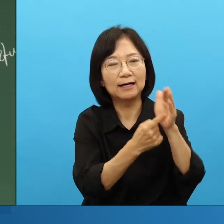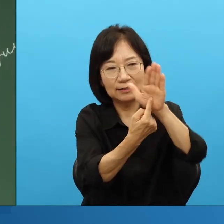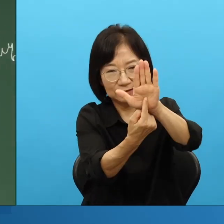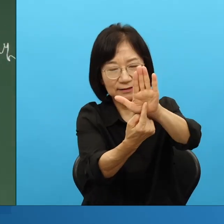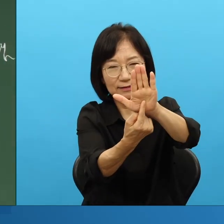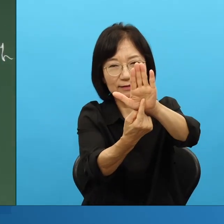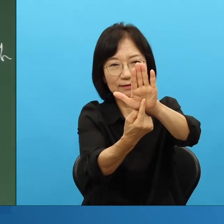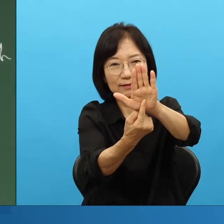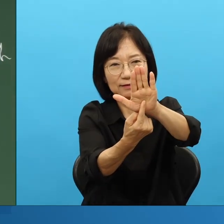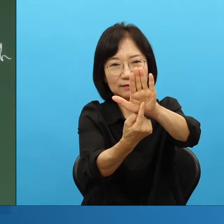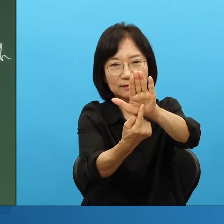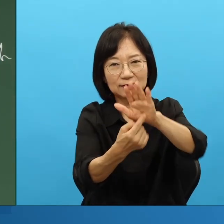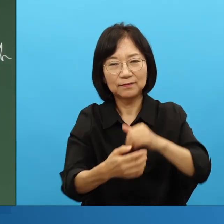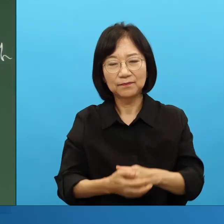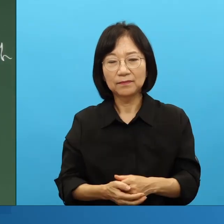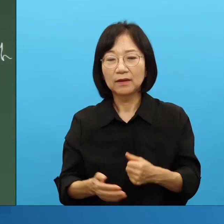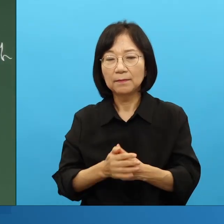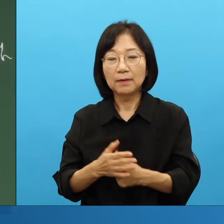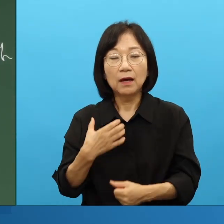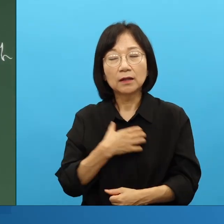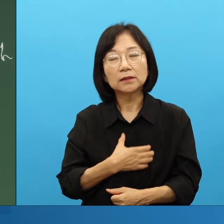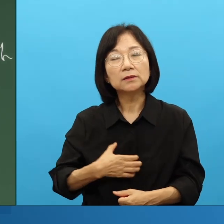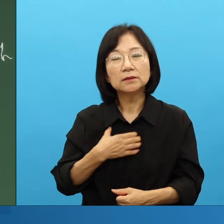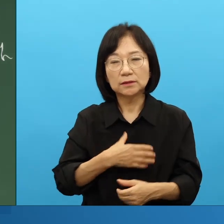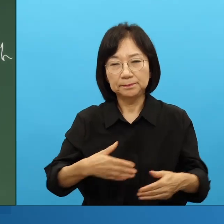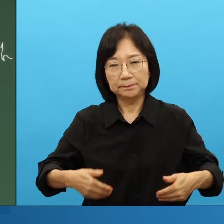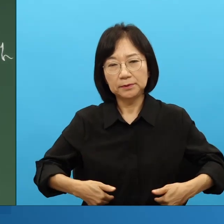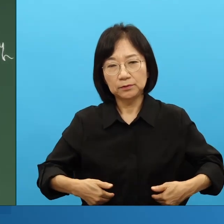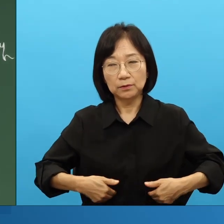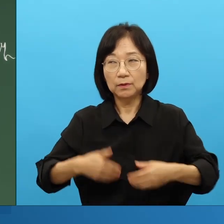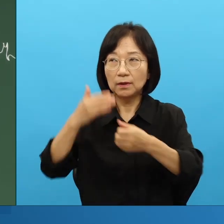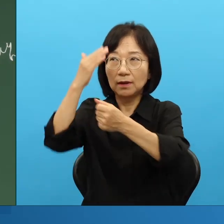而且在那里神必定会显明出来。 근심이셔야 돼. 무슨 근심이 있어야 돼요.